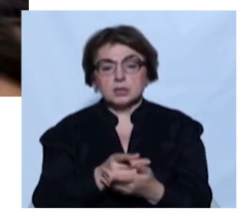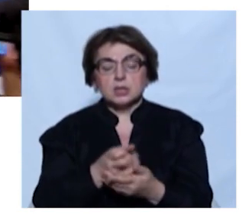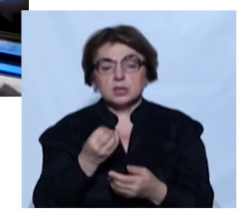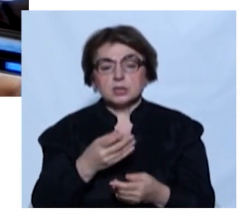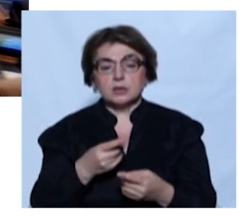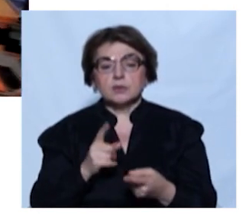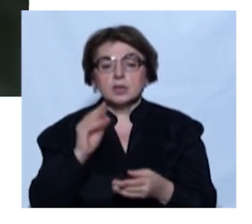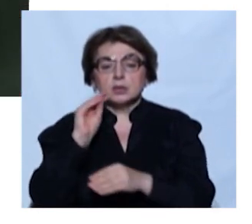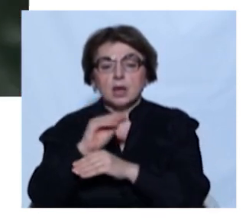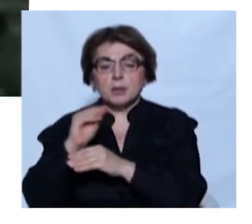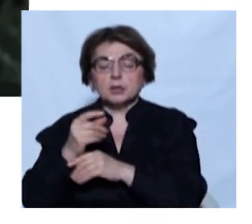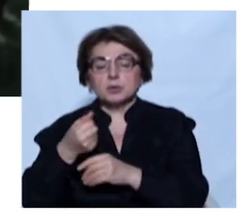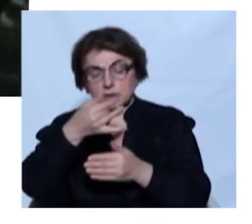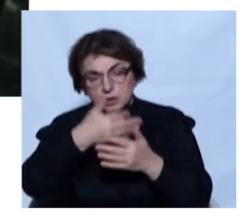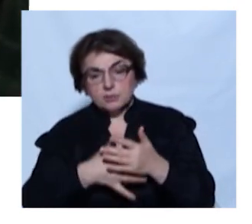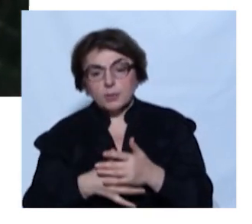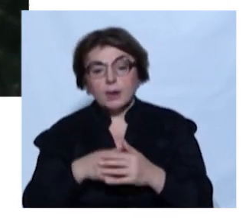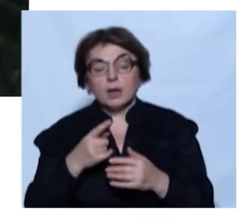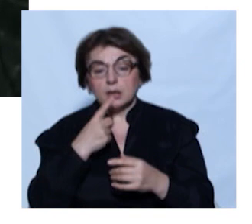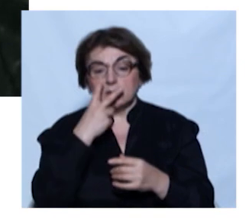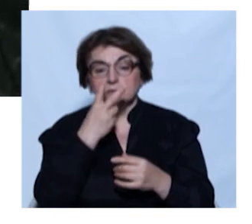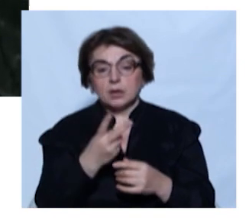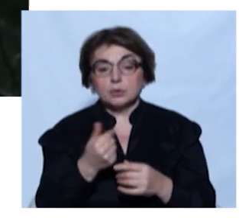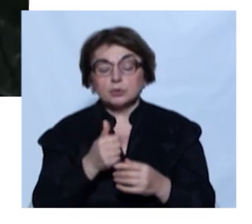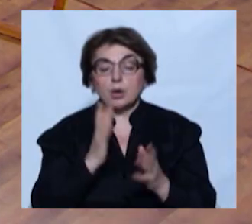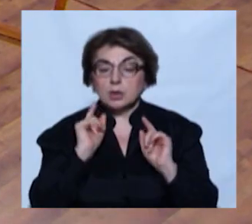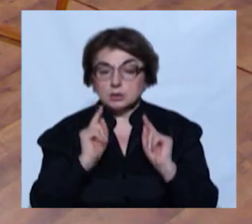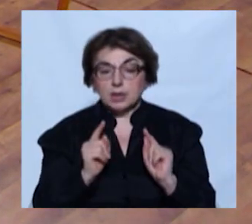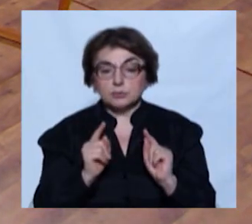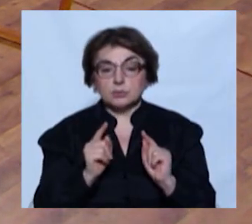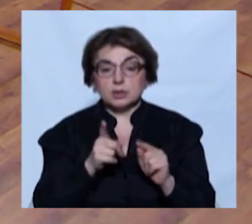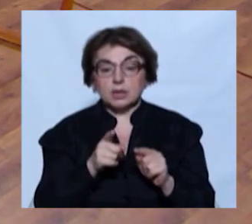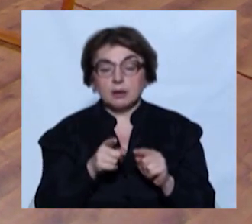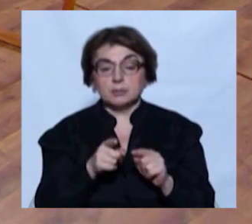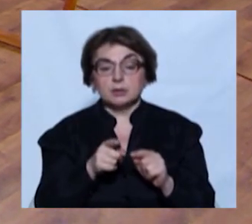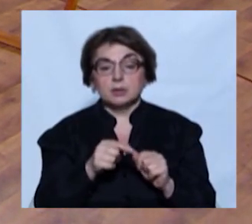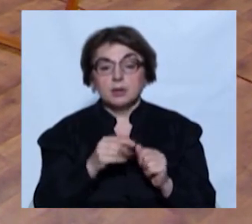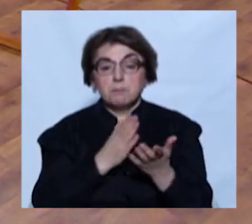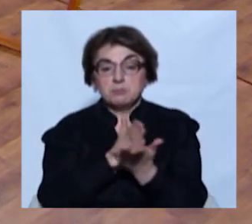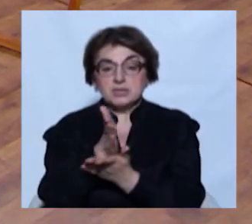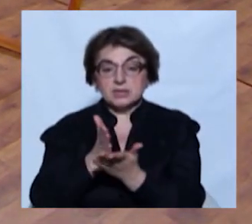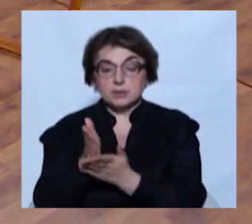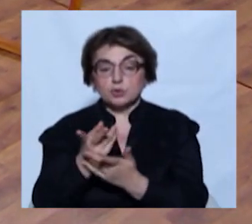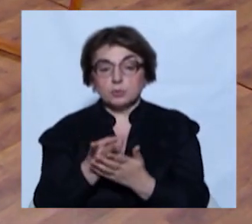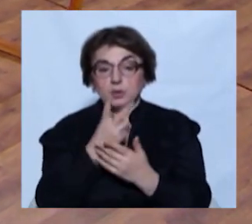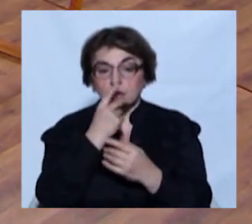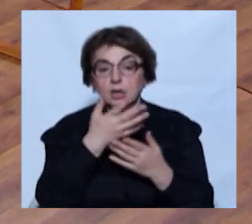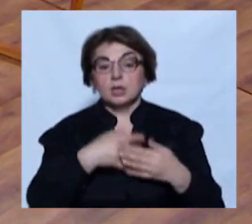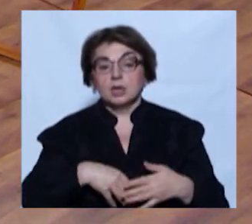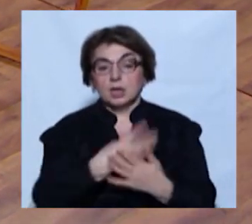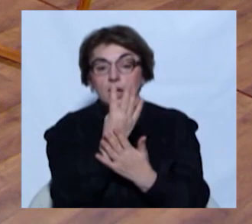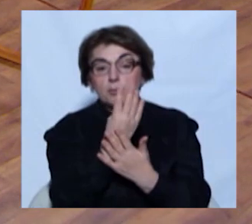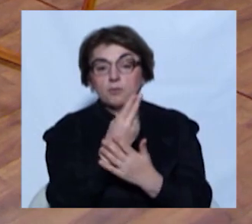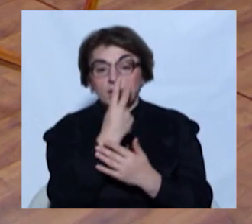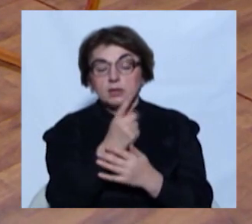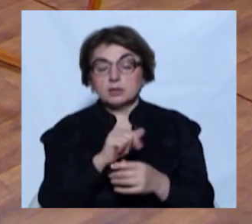კიდევ დამატებითი ქვე მიზნები. მოდით მიახლა გაჩვენებთ უშუალოდ აი ამ მიზნებს, რომელიც ასევე გამოვა ეკრანზე, თუ